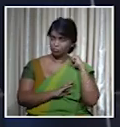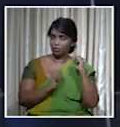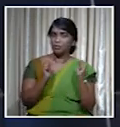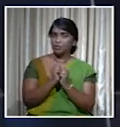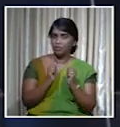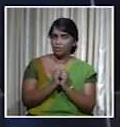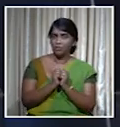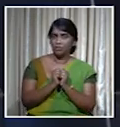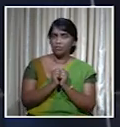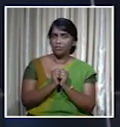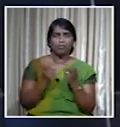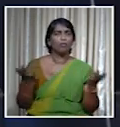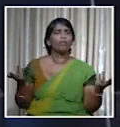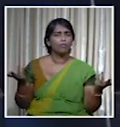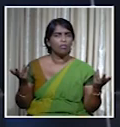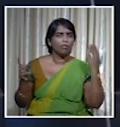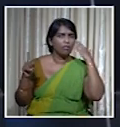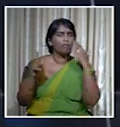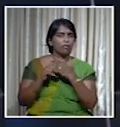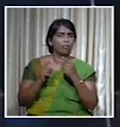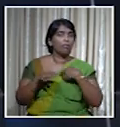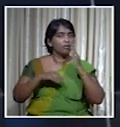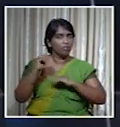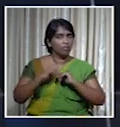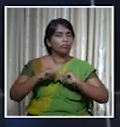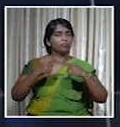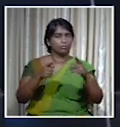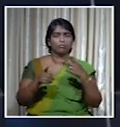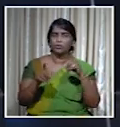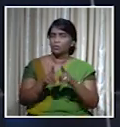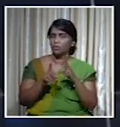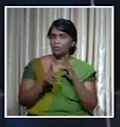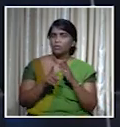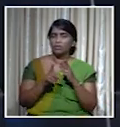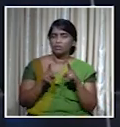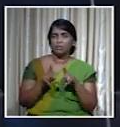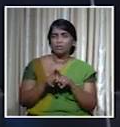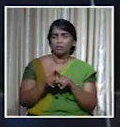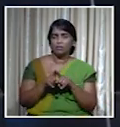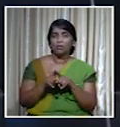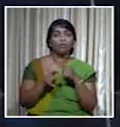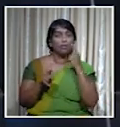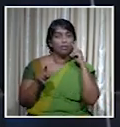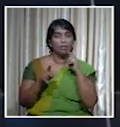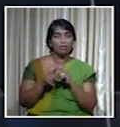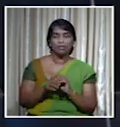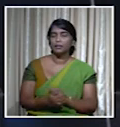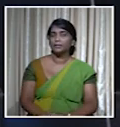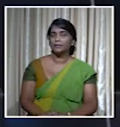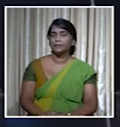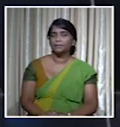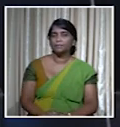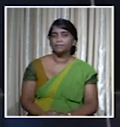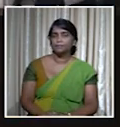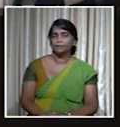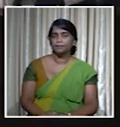නම් මේකට අදාළව ක්‍රියාමාර්ග ගත යුතුයි. මේකට අදාළව අරගෙන පෙන්නන්න මේ කියන්නේ